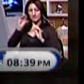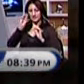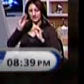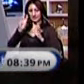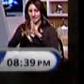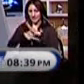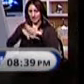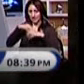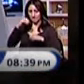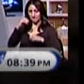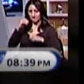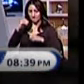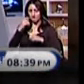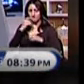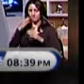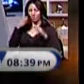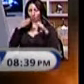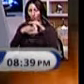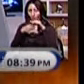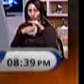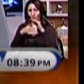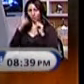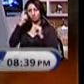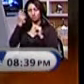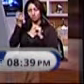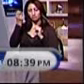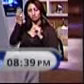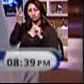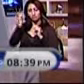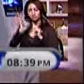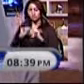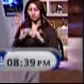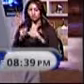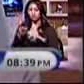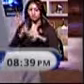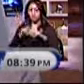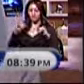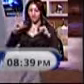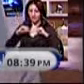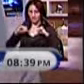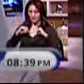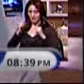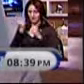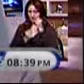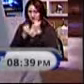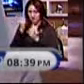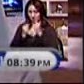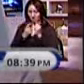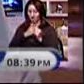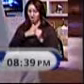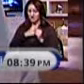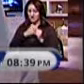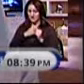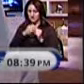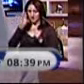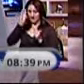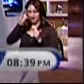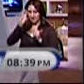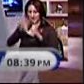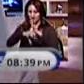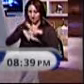عالم داخل الروائي. وبالتالي انا فكرة نادي السيارات، انا ليه علاقة بنادي السيارات منذ ان كنت